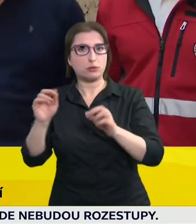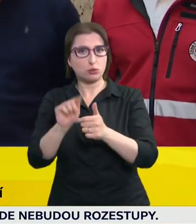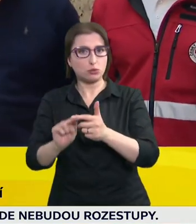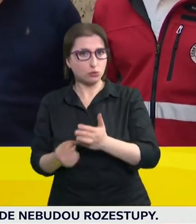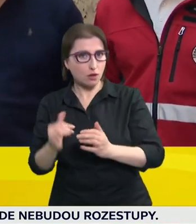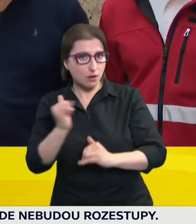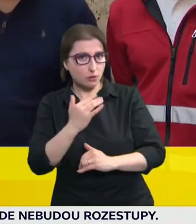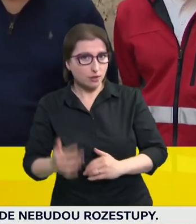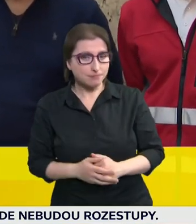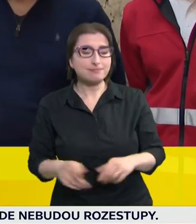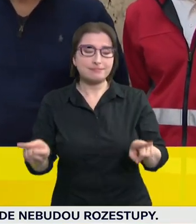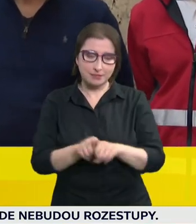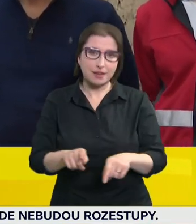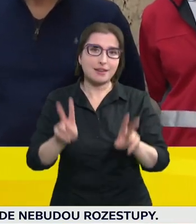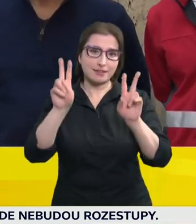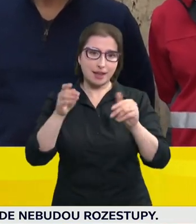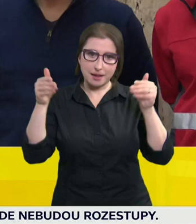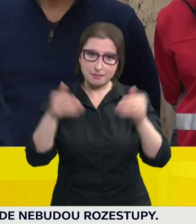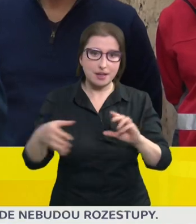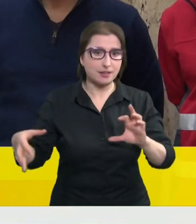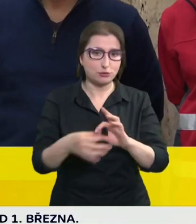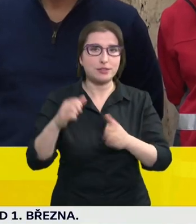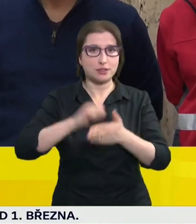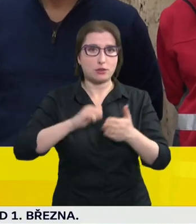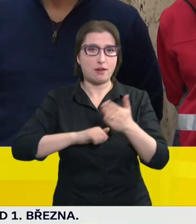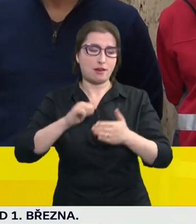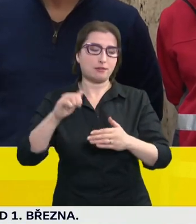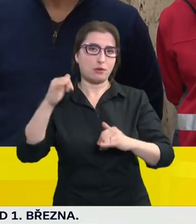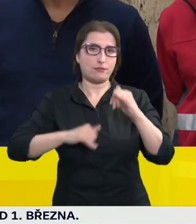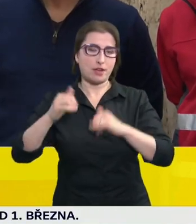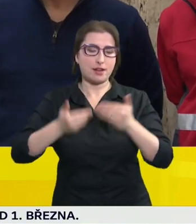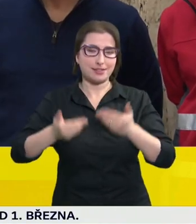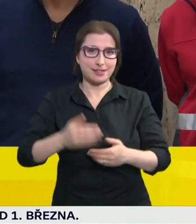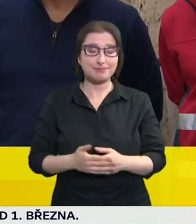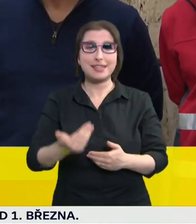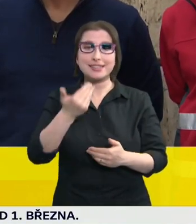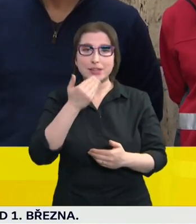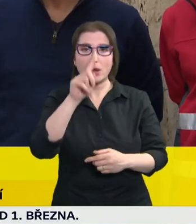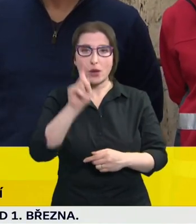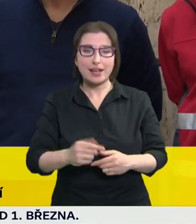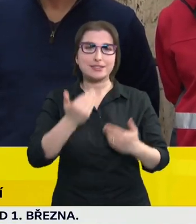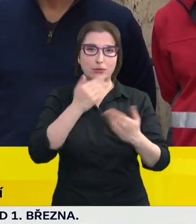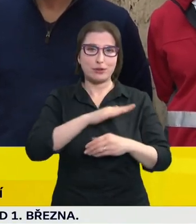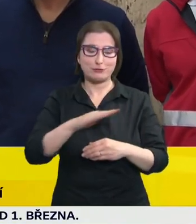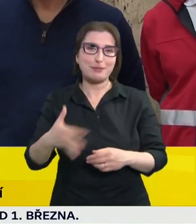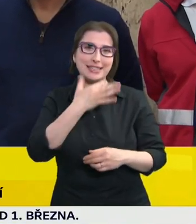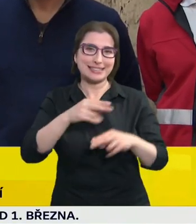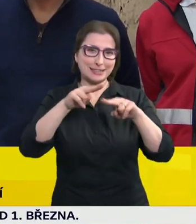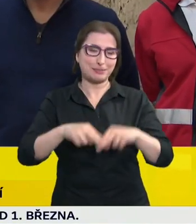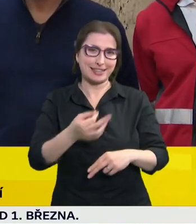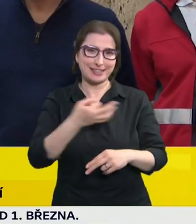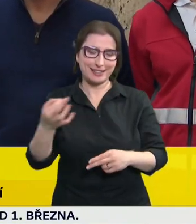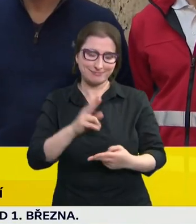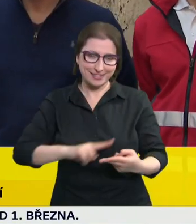Toto téma není agendou dnešní tiskové konference. Děkuji. Děkuji vám za dotazy, děkuji řečníkům a přeji vám hezký zbytek dne. Naschledanou.